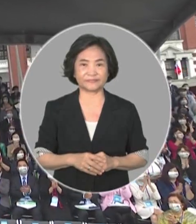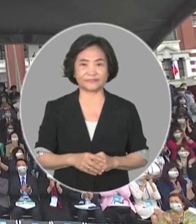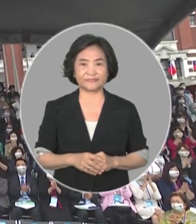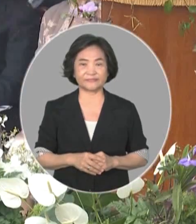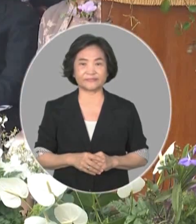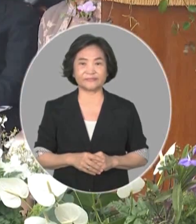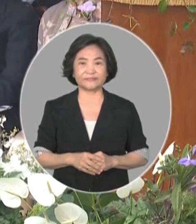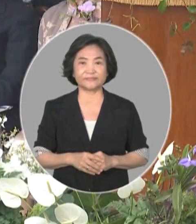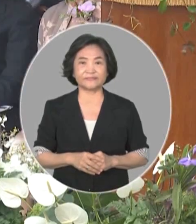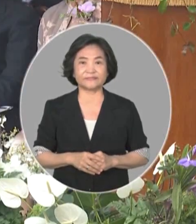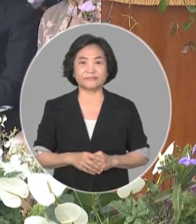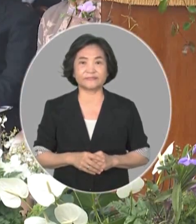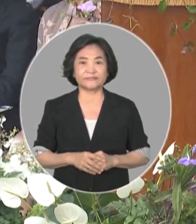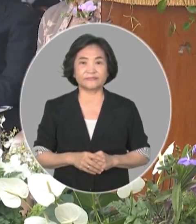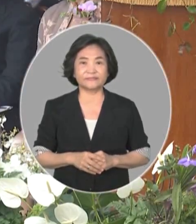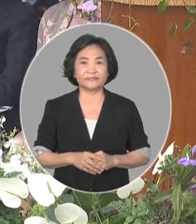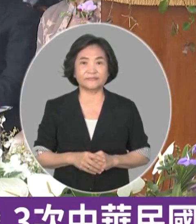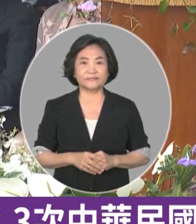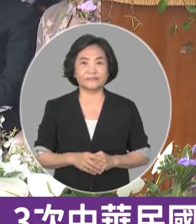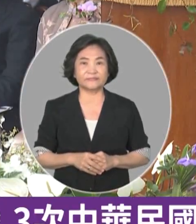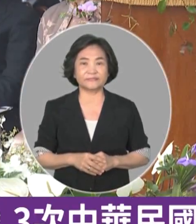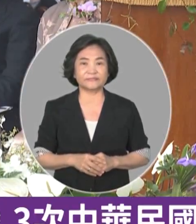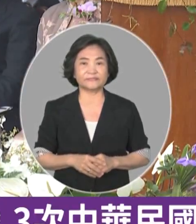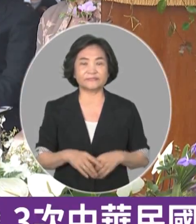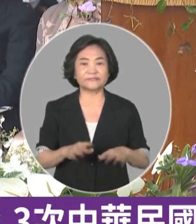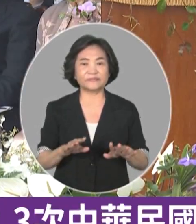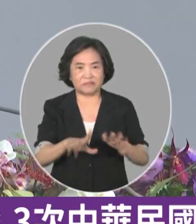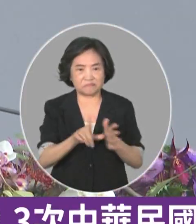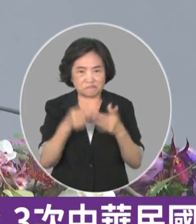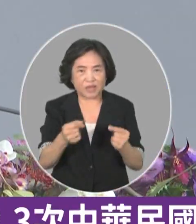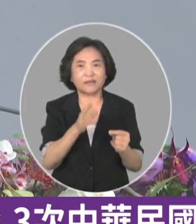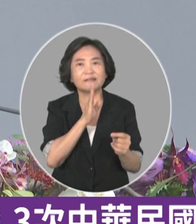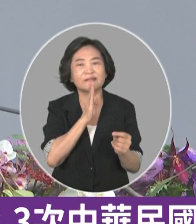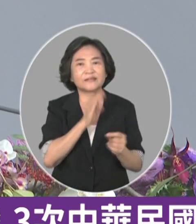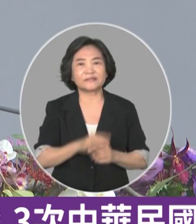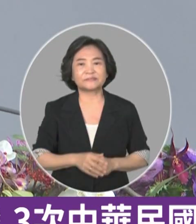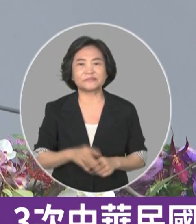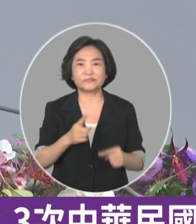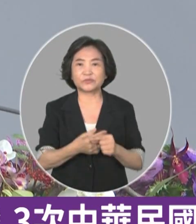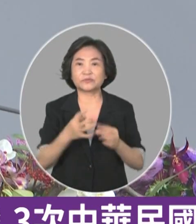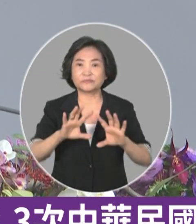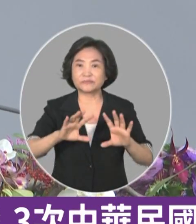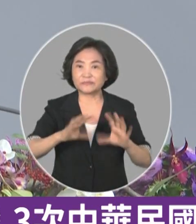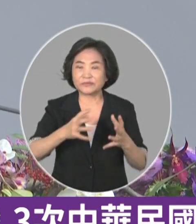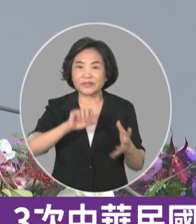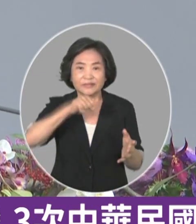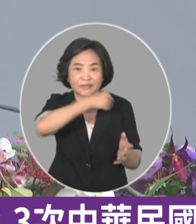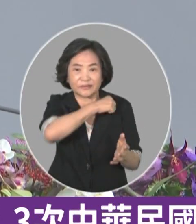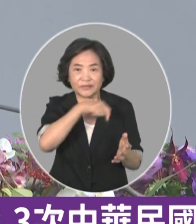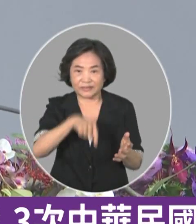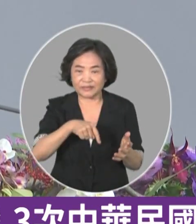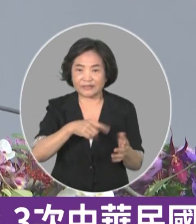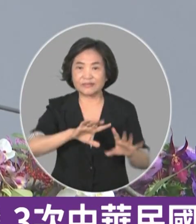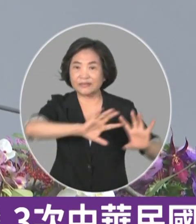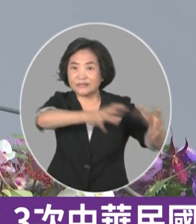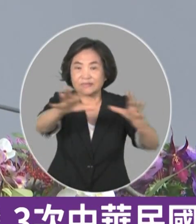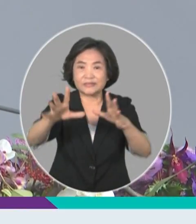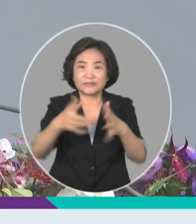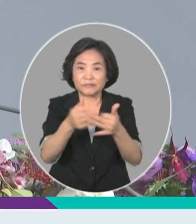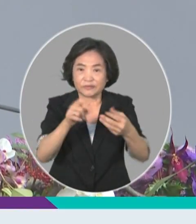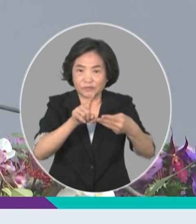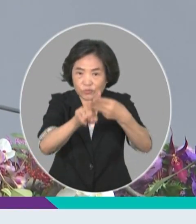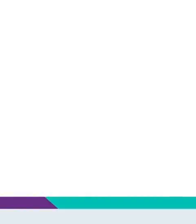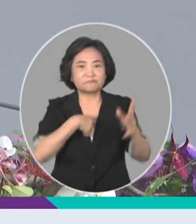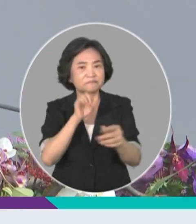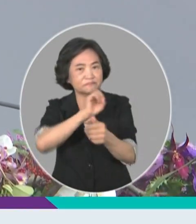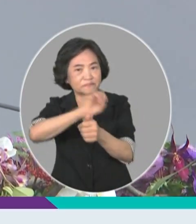华民国台湾”，总统蔡英文国庆谈话字字斟酌。 中华民国台湾已经成为世界民主自由的重要